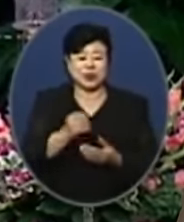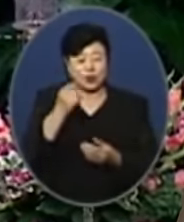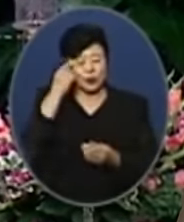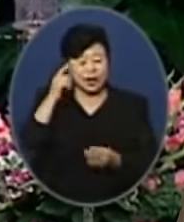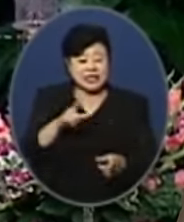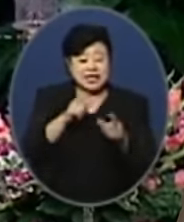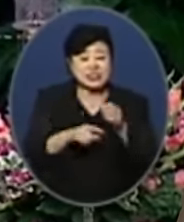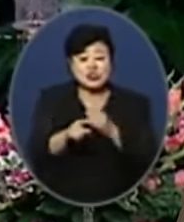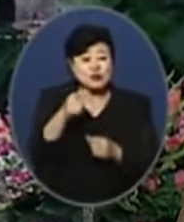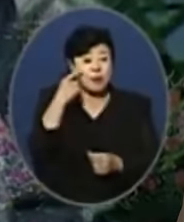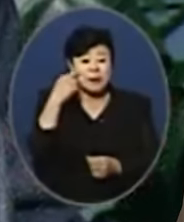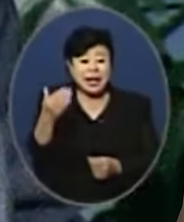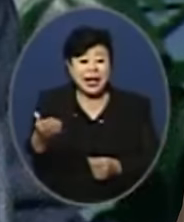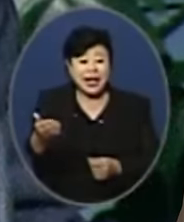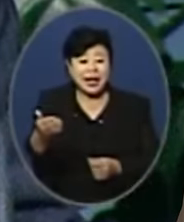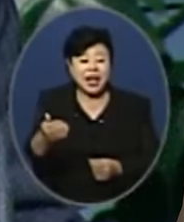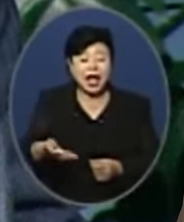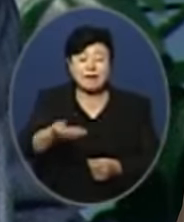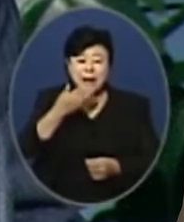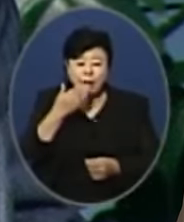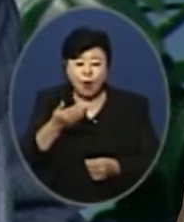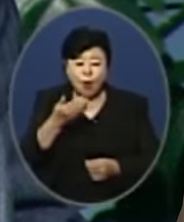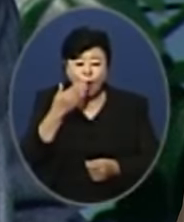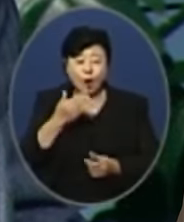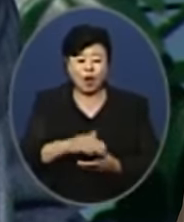삽니까? 밥 먹고